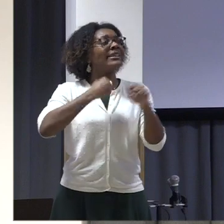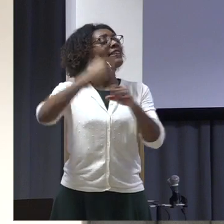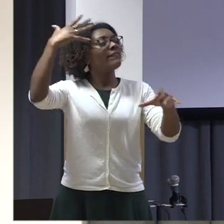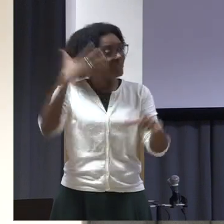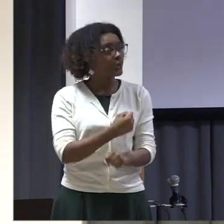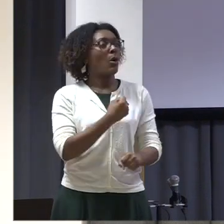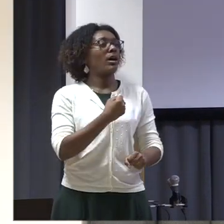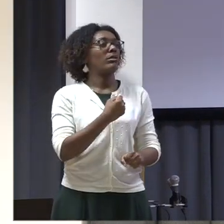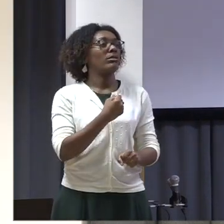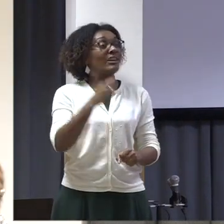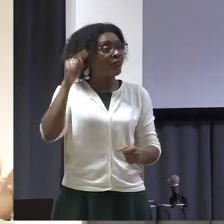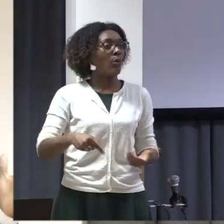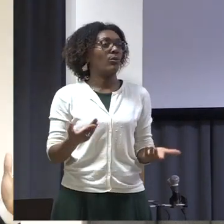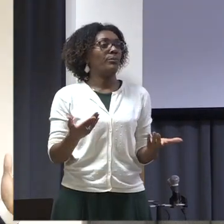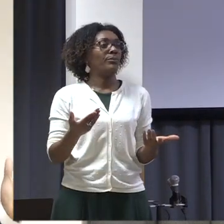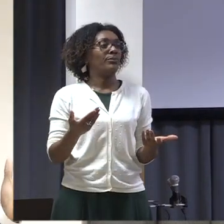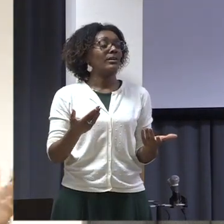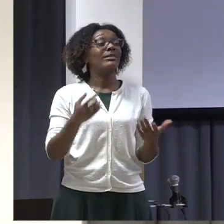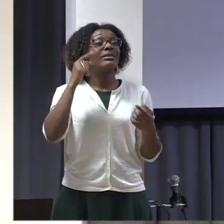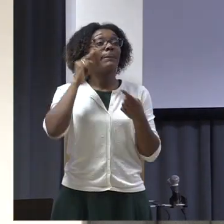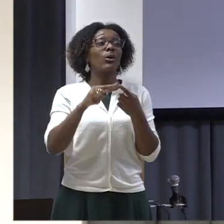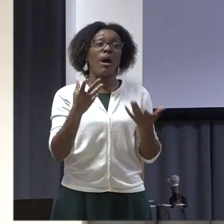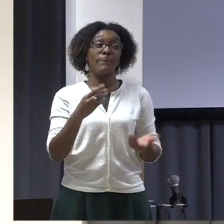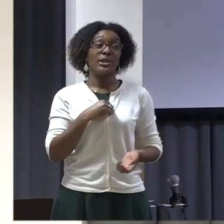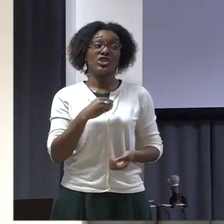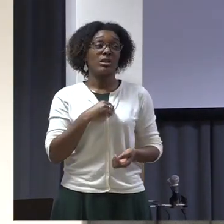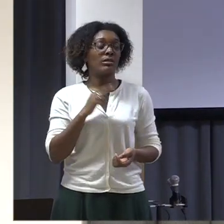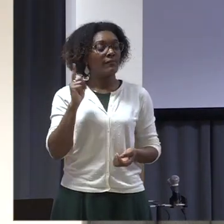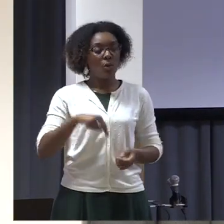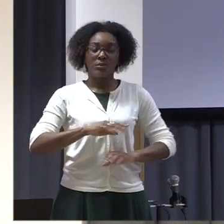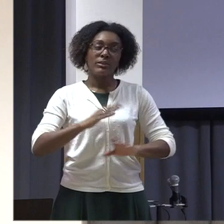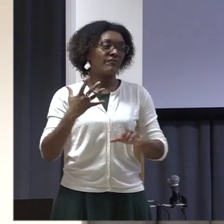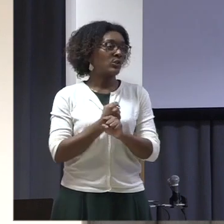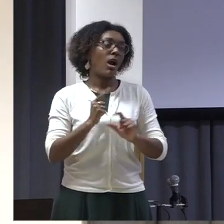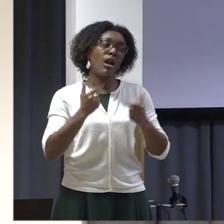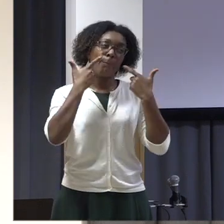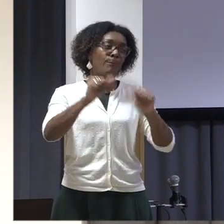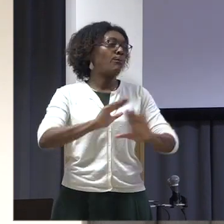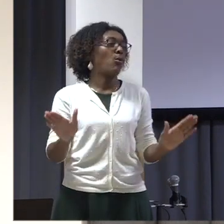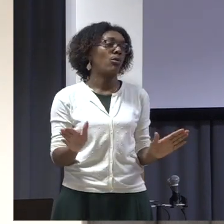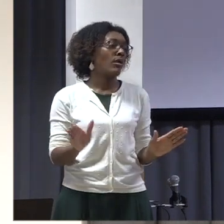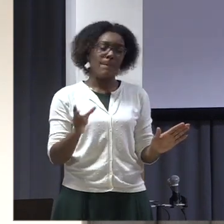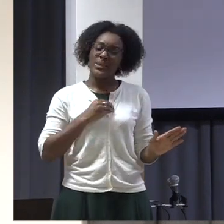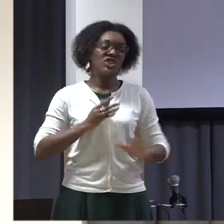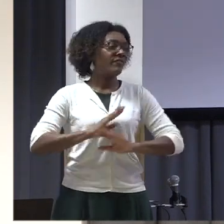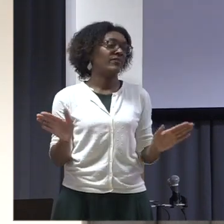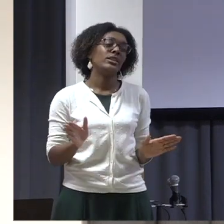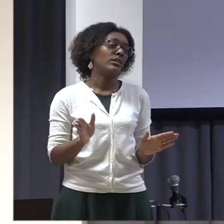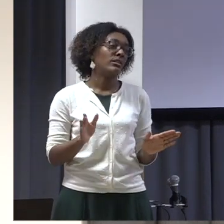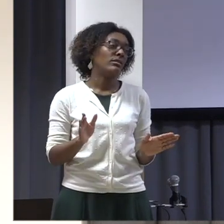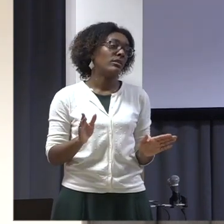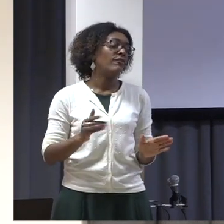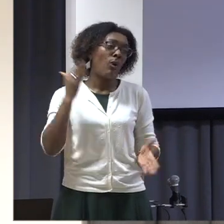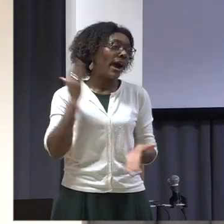par le premier des domaines c'est à dire le chemin du péché il faut que la victoire soit évidente soit réel pour que tu ne restes pas au